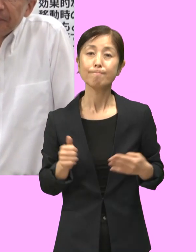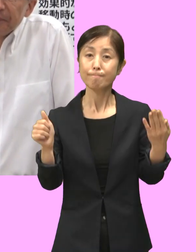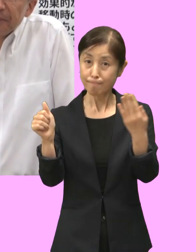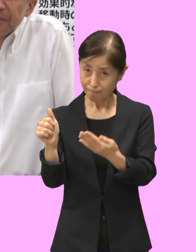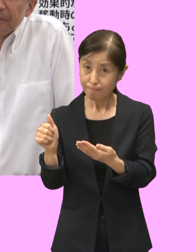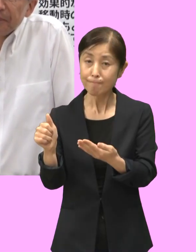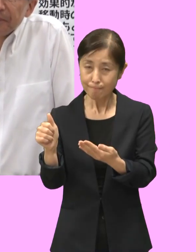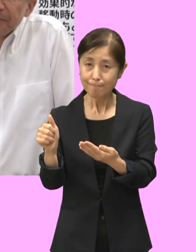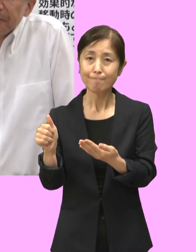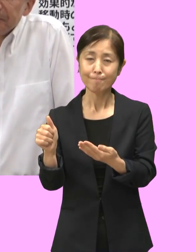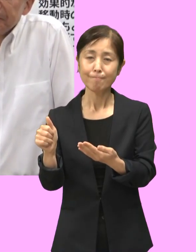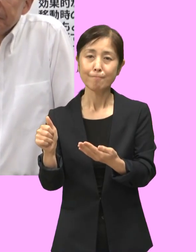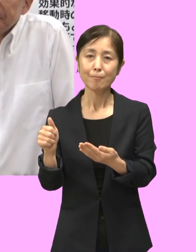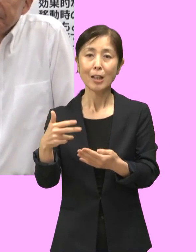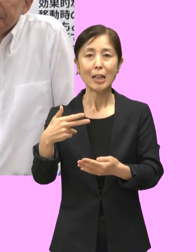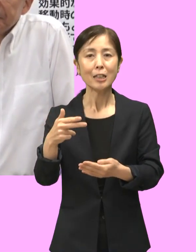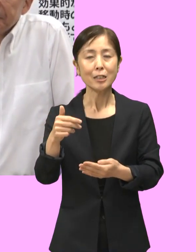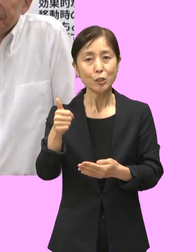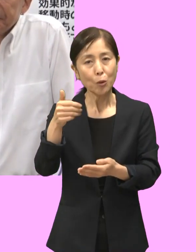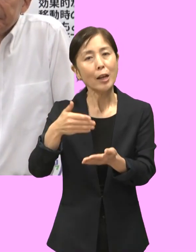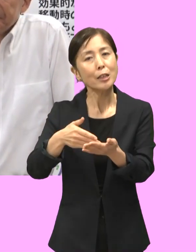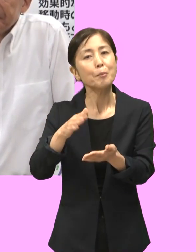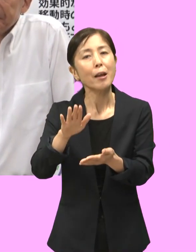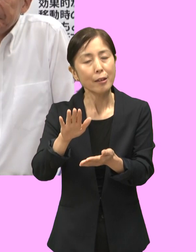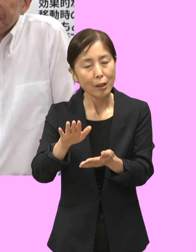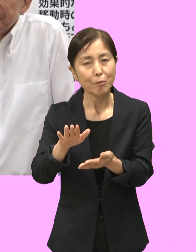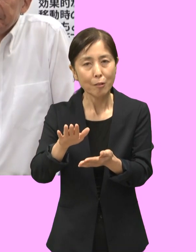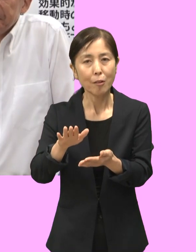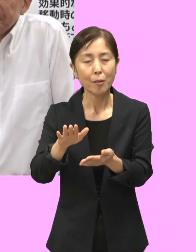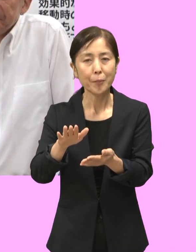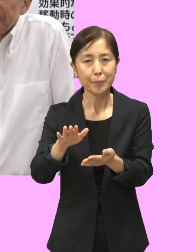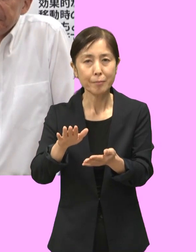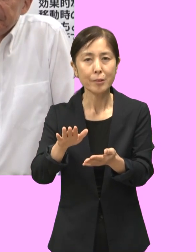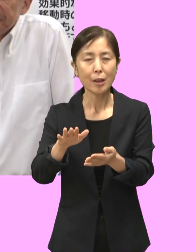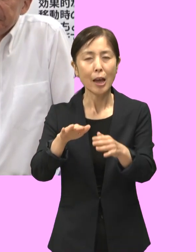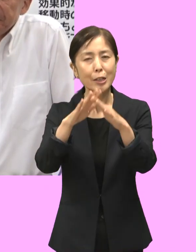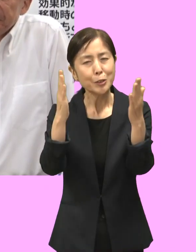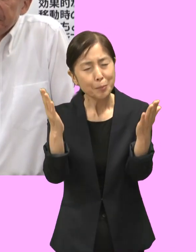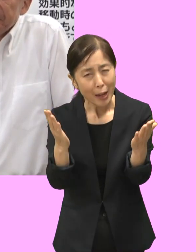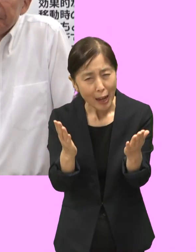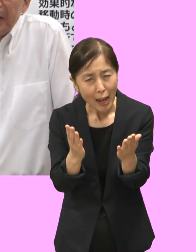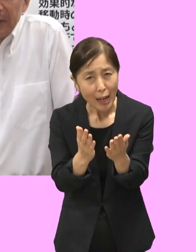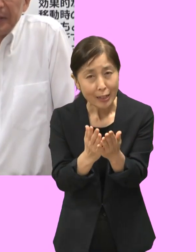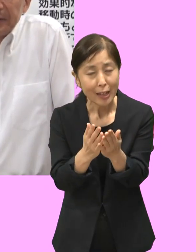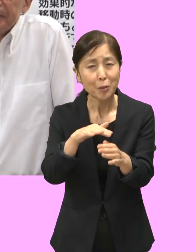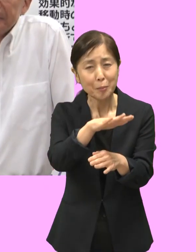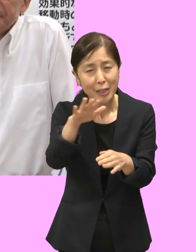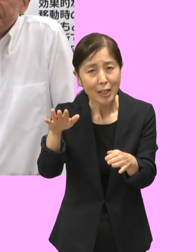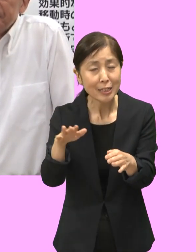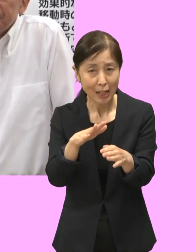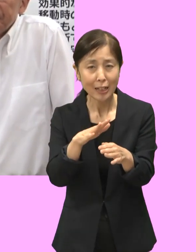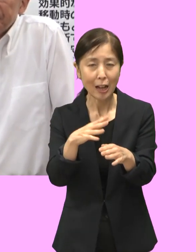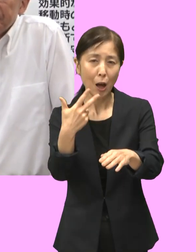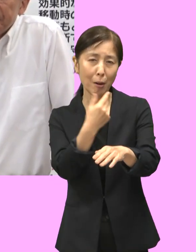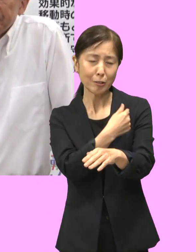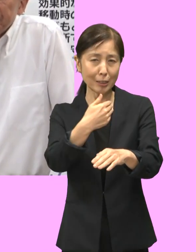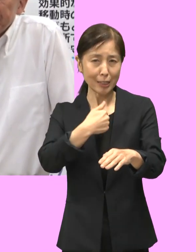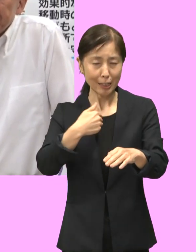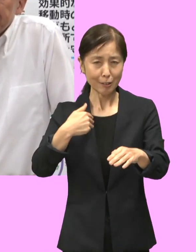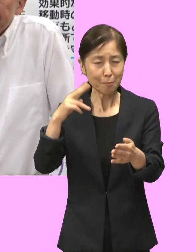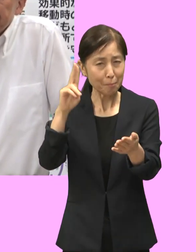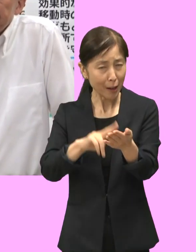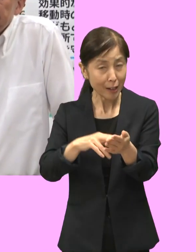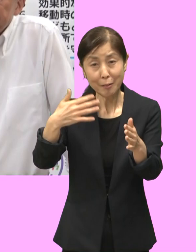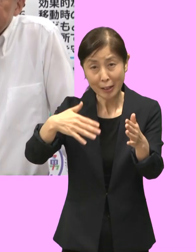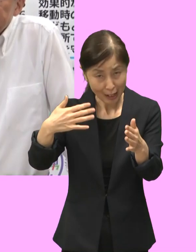先ほどの説明の中でも市長からお話あったかと思うんですが、現役世代の部分に関してはまだ未決定ではあるけれども、はい、まだ分からない